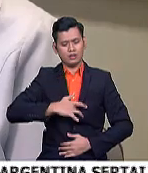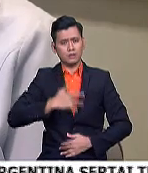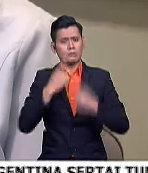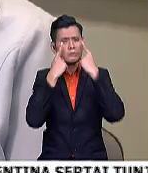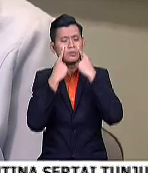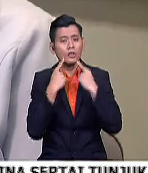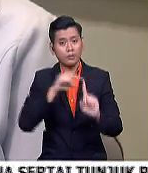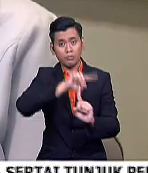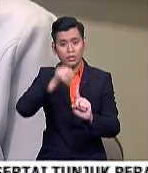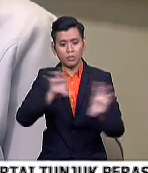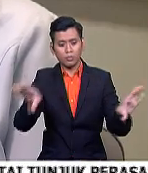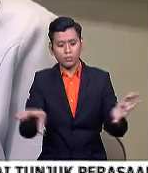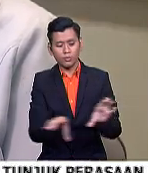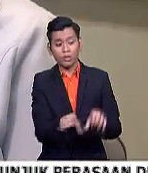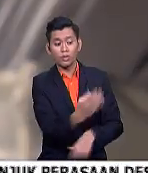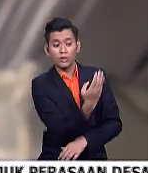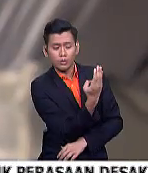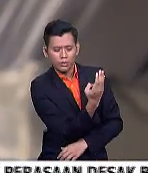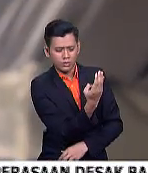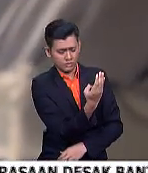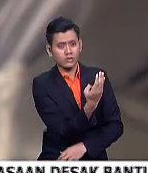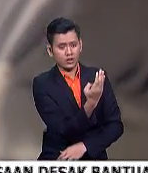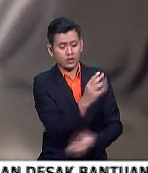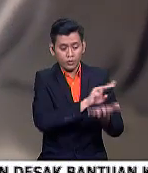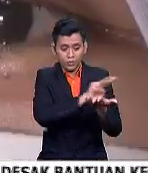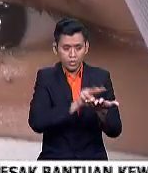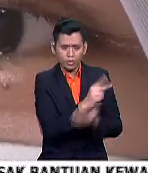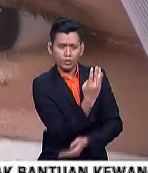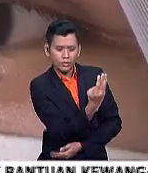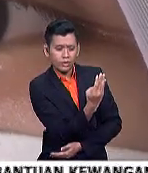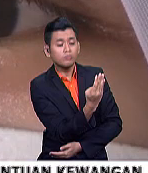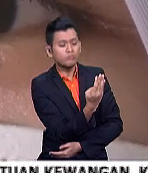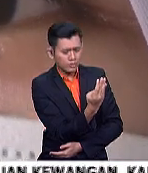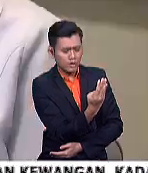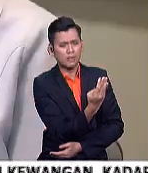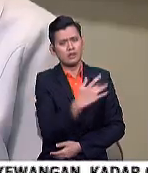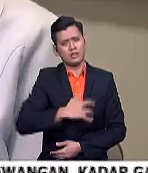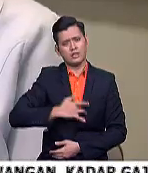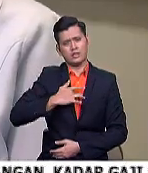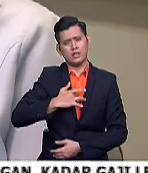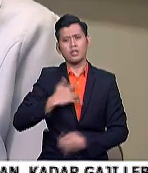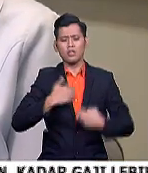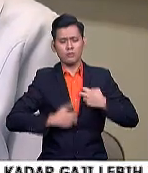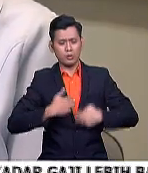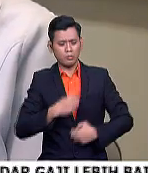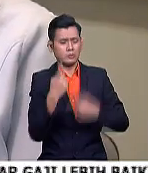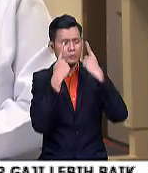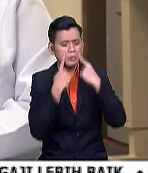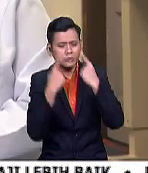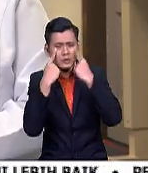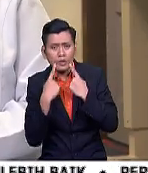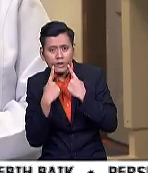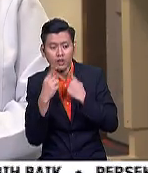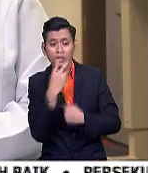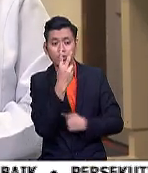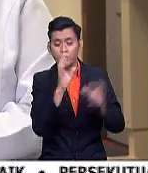tu pun kadang kita akan ikut emosi, nangis sekali. Bila dia tak dapat selamatkan tu, lagi sedihlah. Family